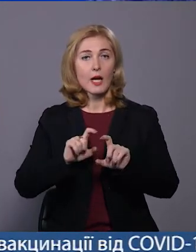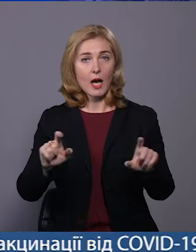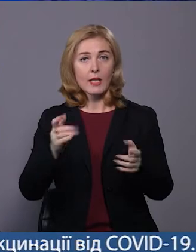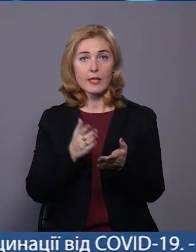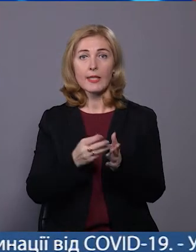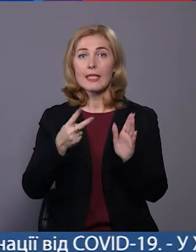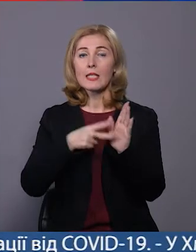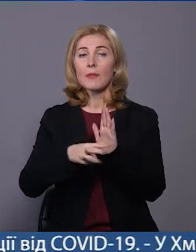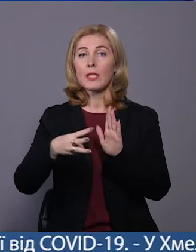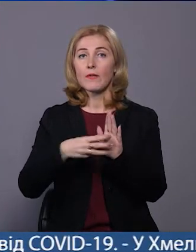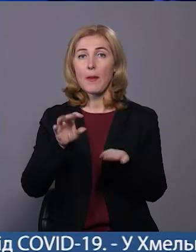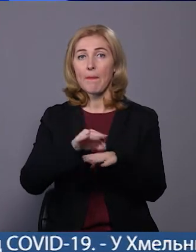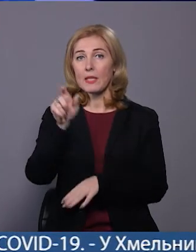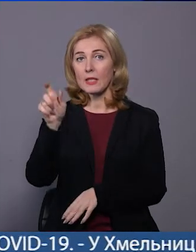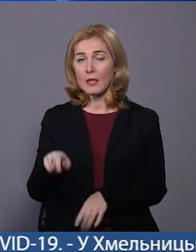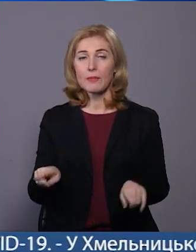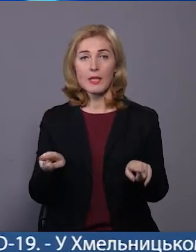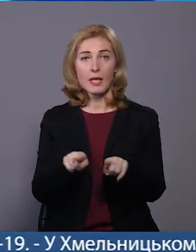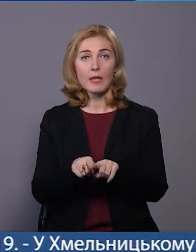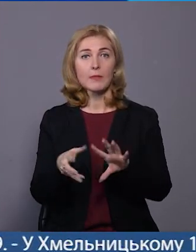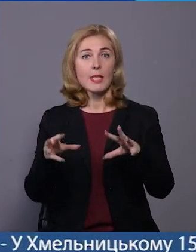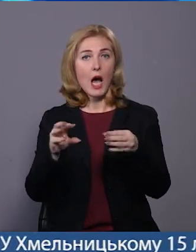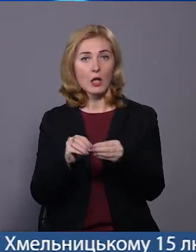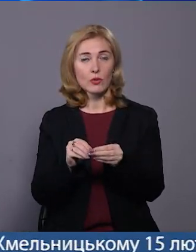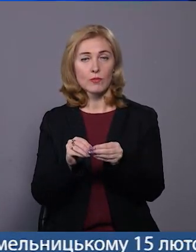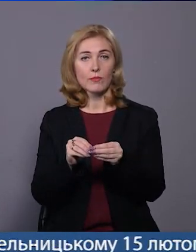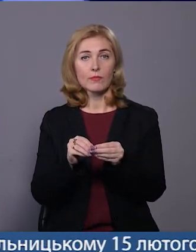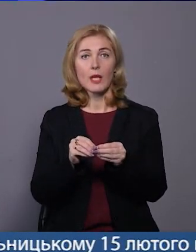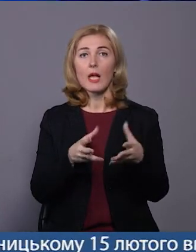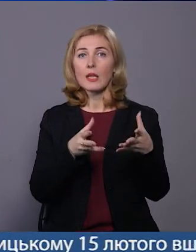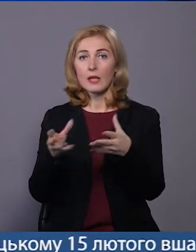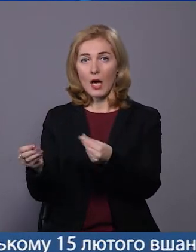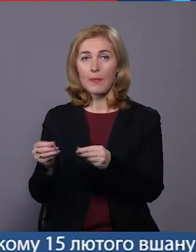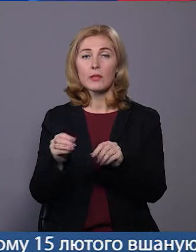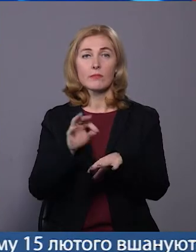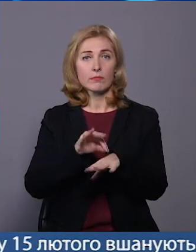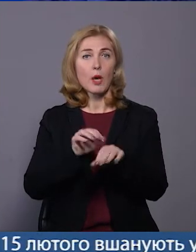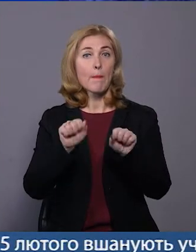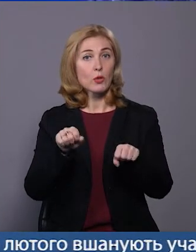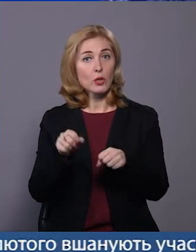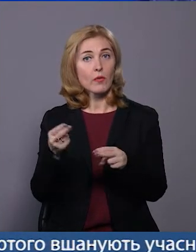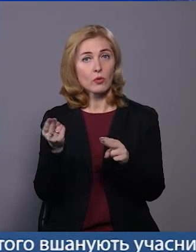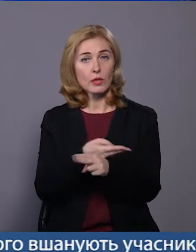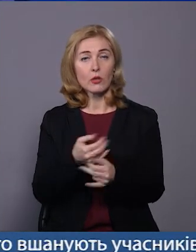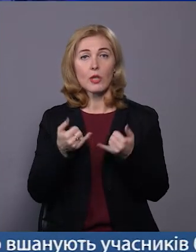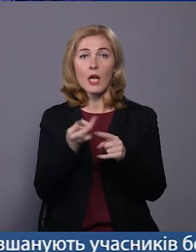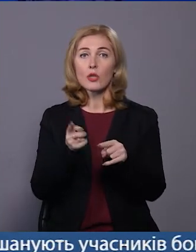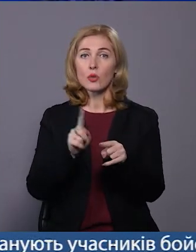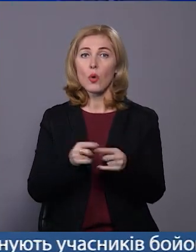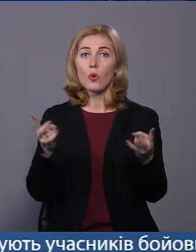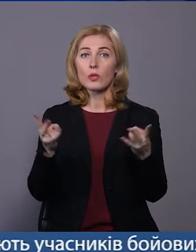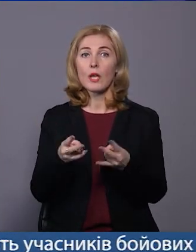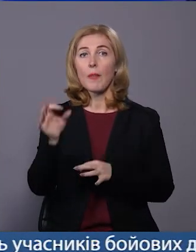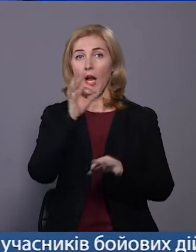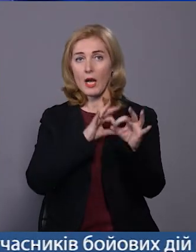перебувають 78 пацієнтів з таким діагнозом. Нападам епілепсії можливо запобігти. Для цього достатньо приймати